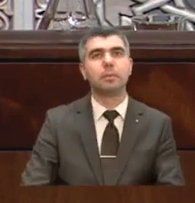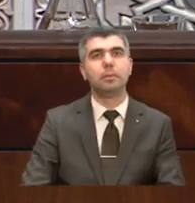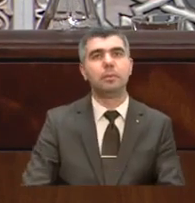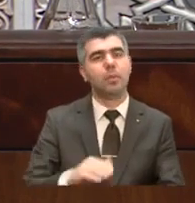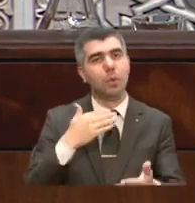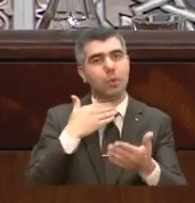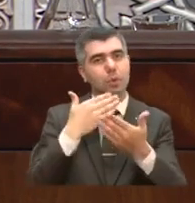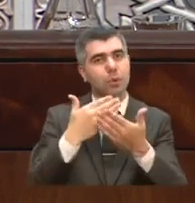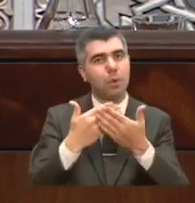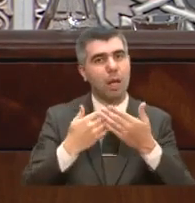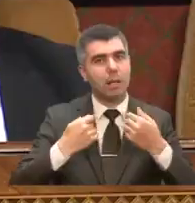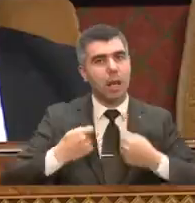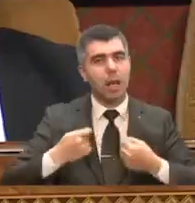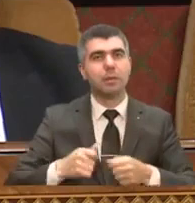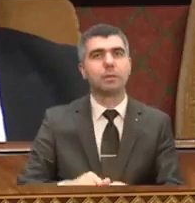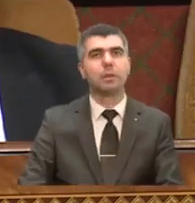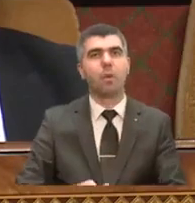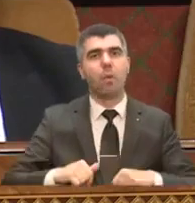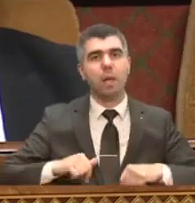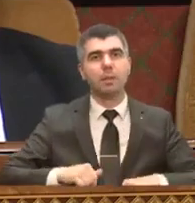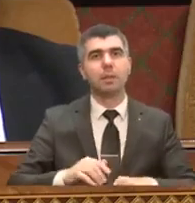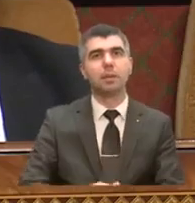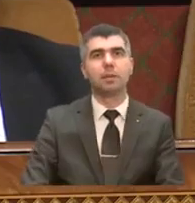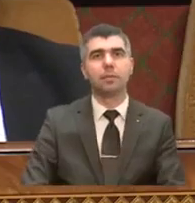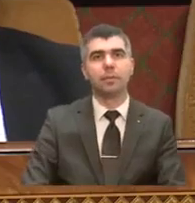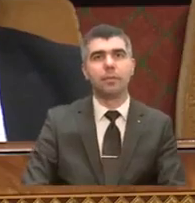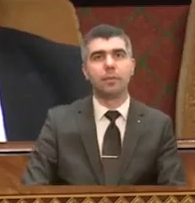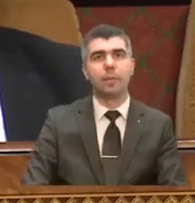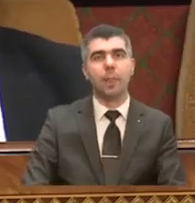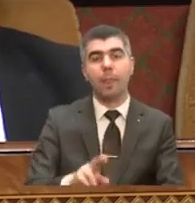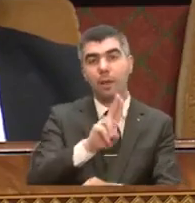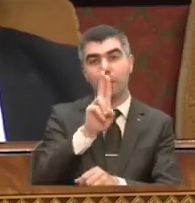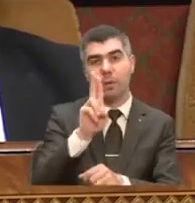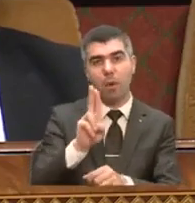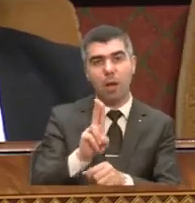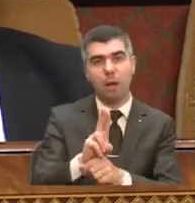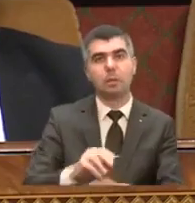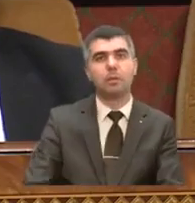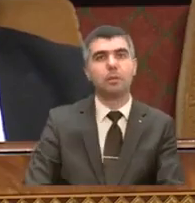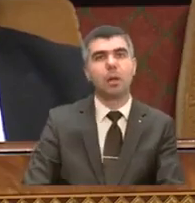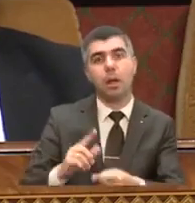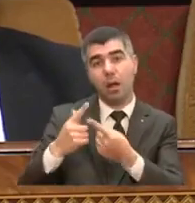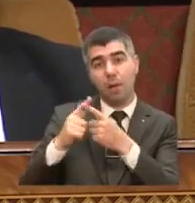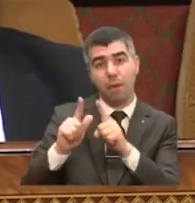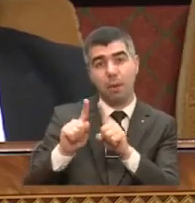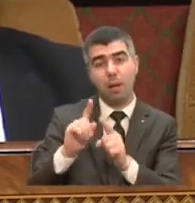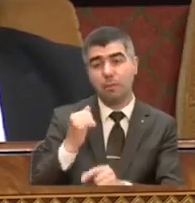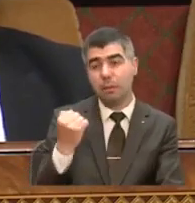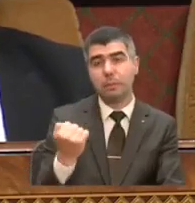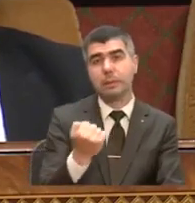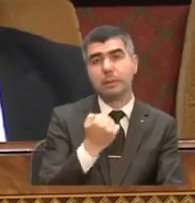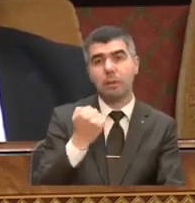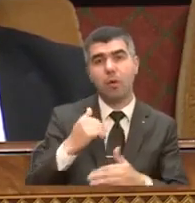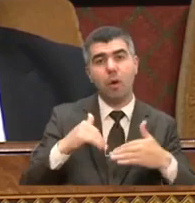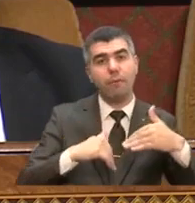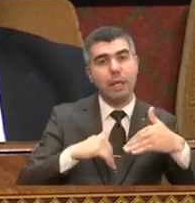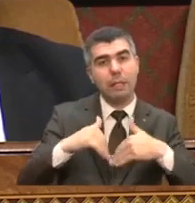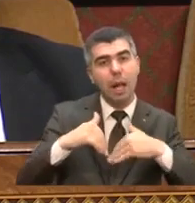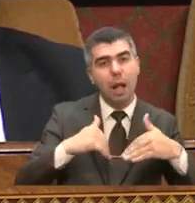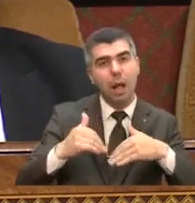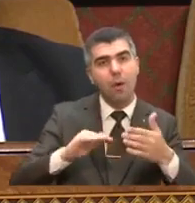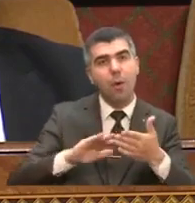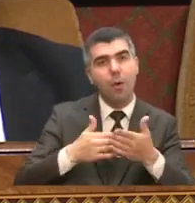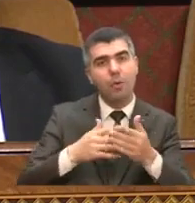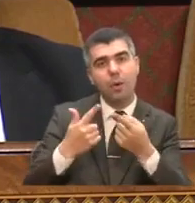شكرا السيد الرئيس المحترم. السيد الوزير المحترم، نسائلكم عن دواعي تأخير إنجاز الطرق والمنشآت الفنية